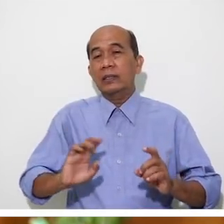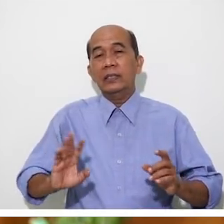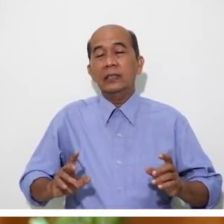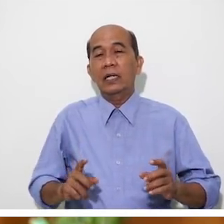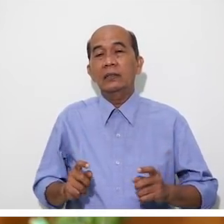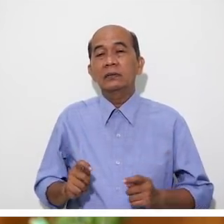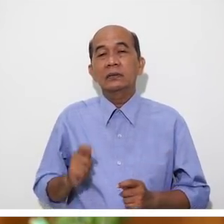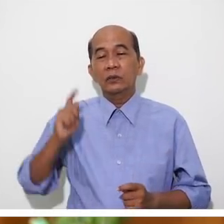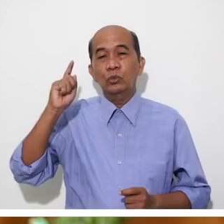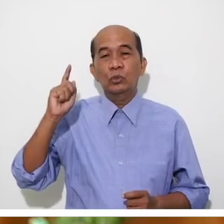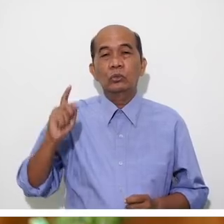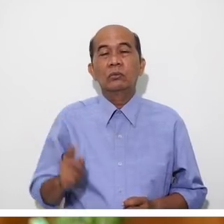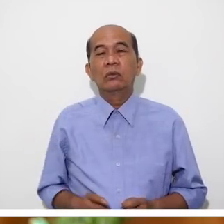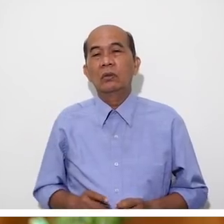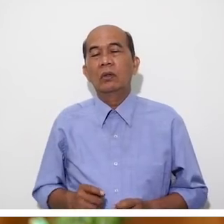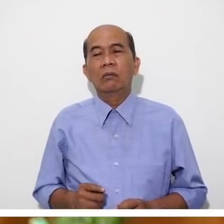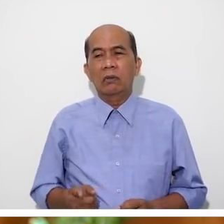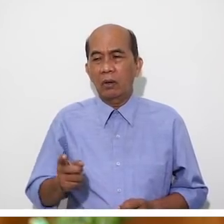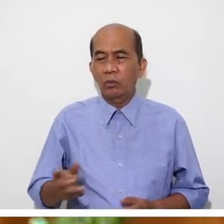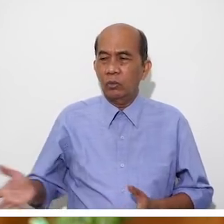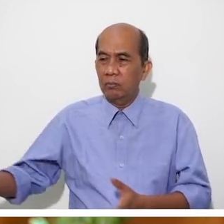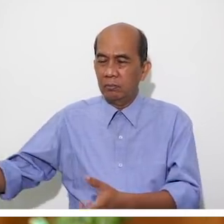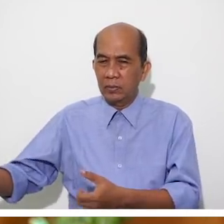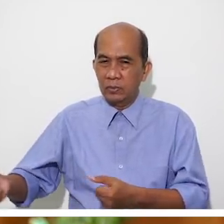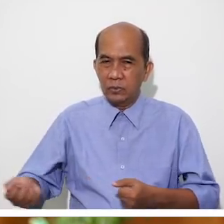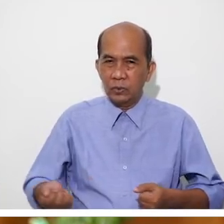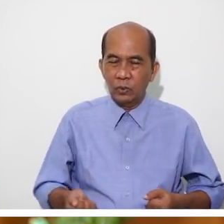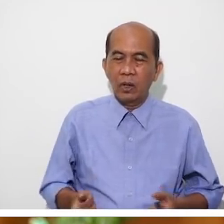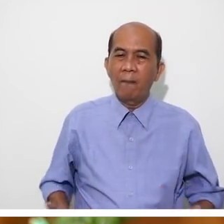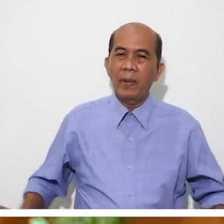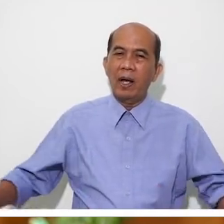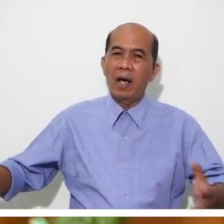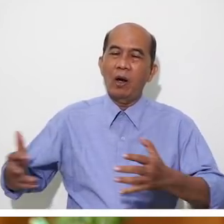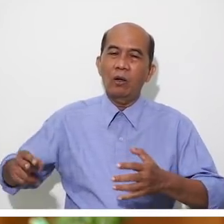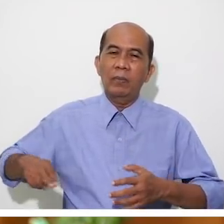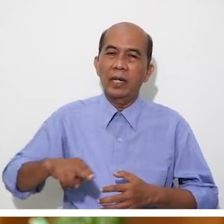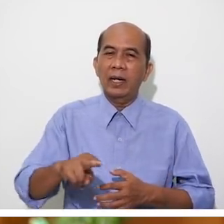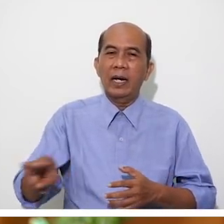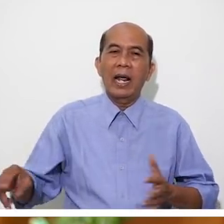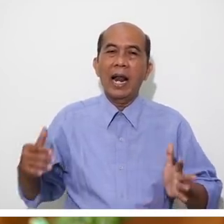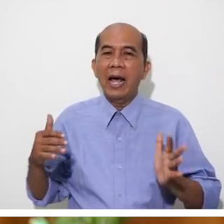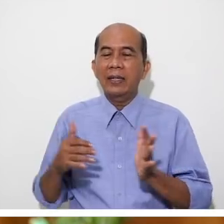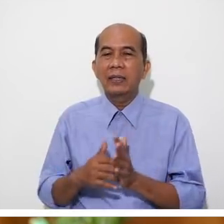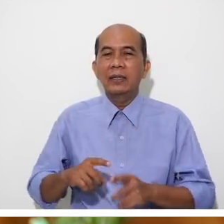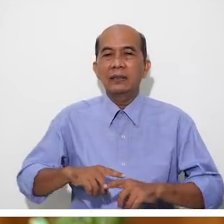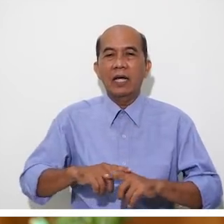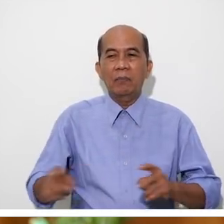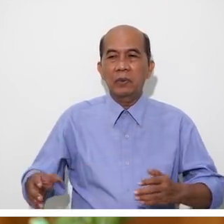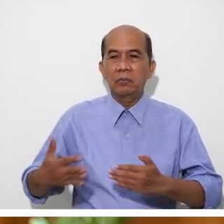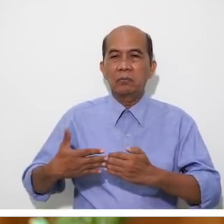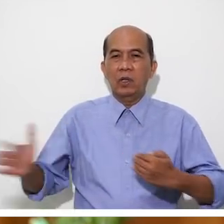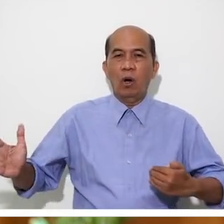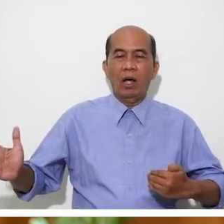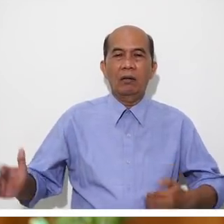mau menuntun orang ini untuk kembali ke jalan Tuhan. Merangkul mereka kembali. Namun orang itu menolak